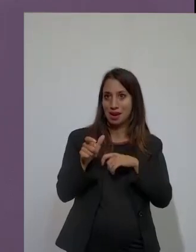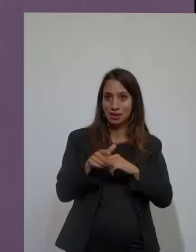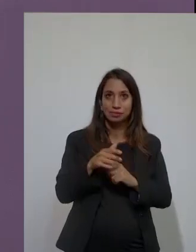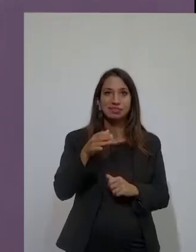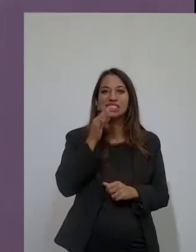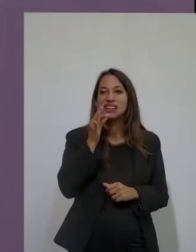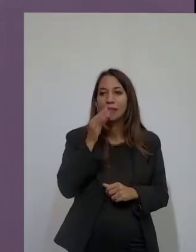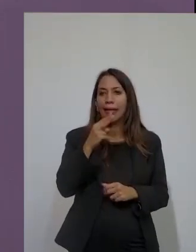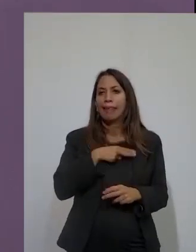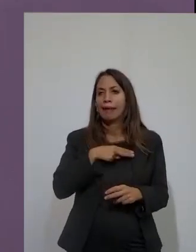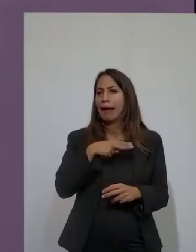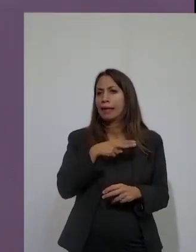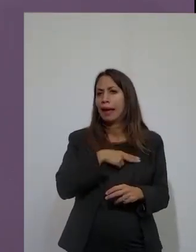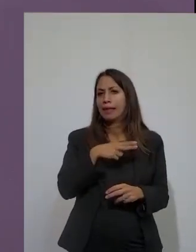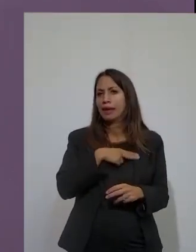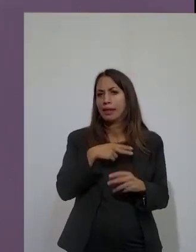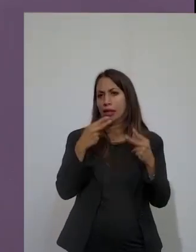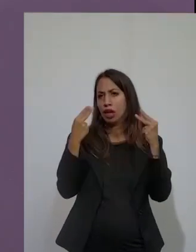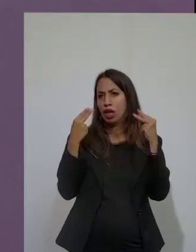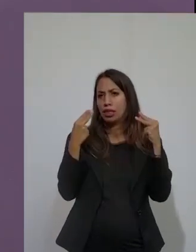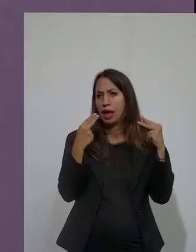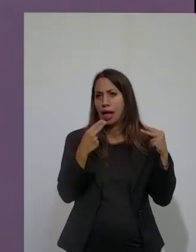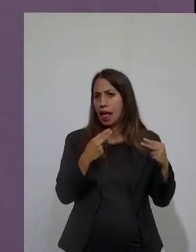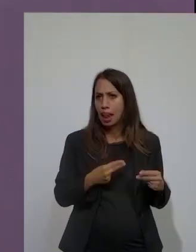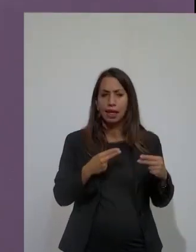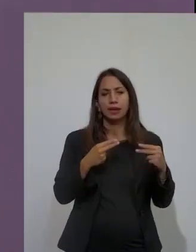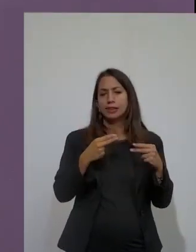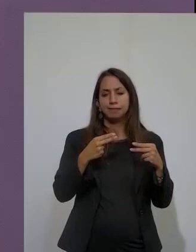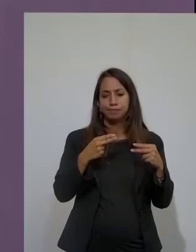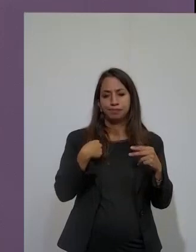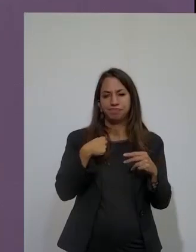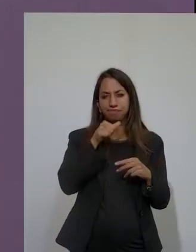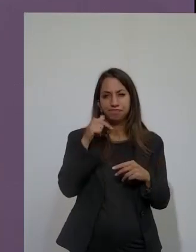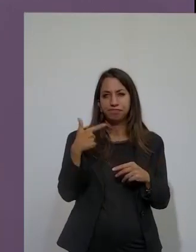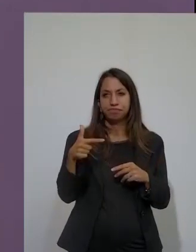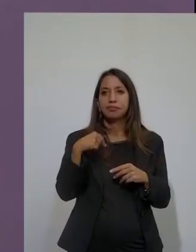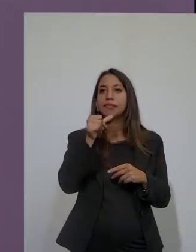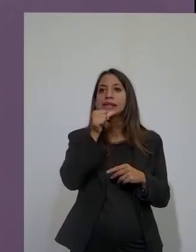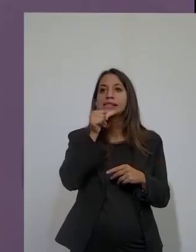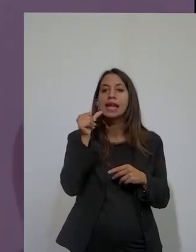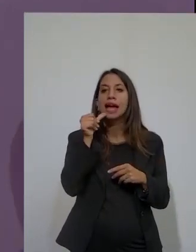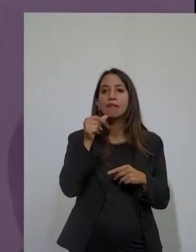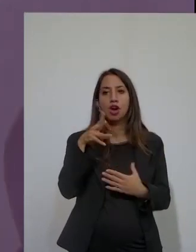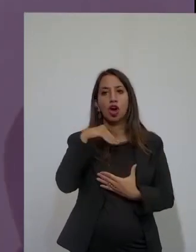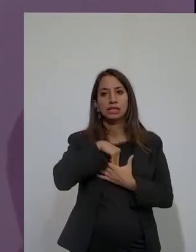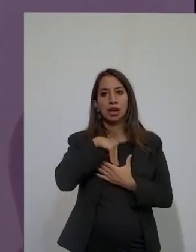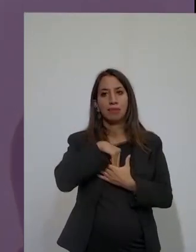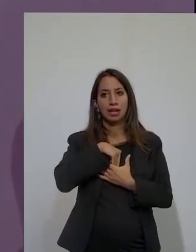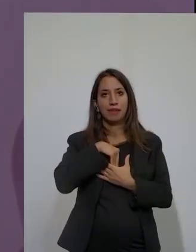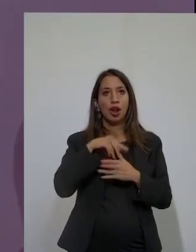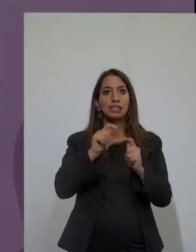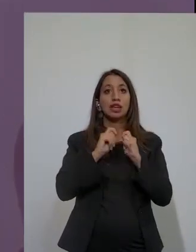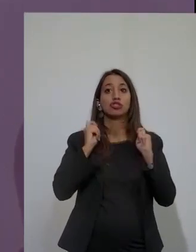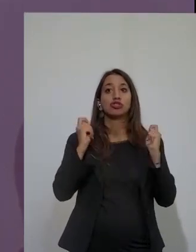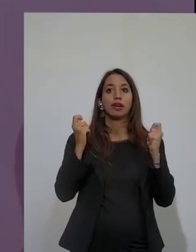delle etichette, al di là delle singole manovre, abbiamo bisogno di avere la consapevolezza